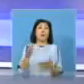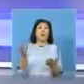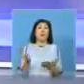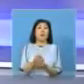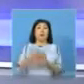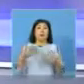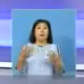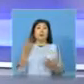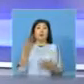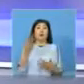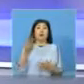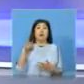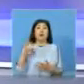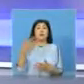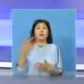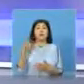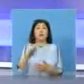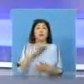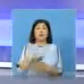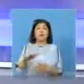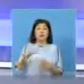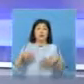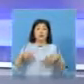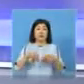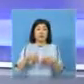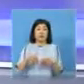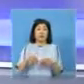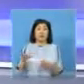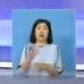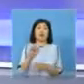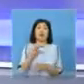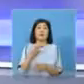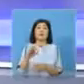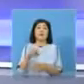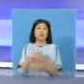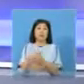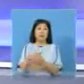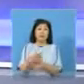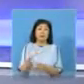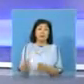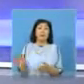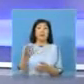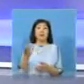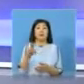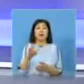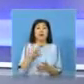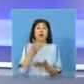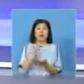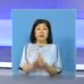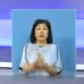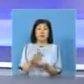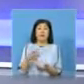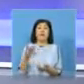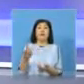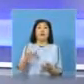более 4500 детей из семей получателей АСП. Пункты выдачи будут работать в двух акиматах района города в